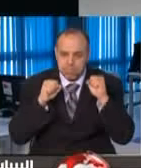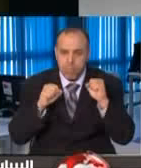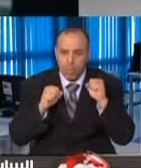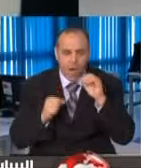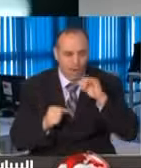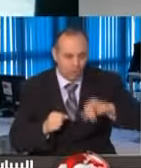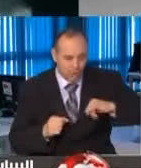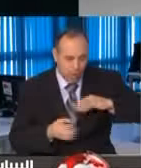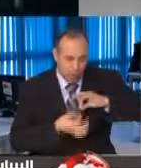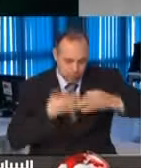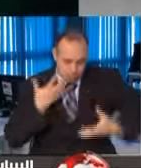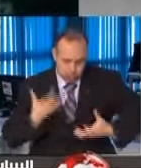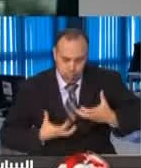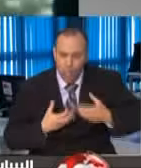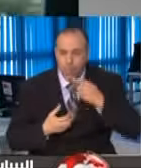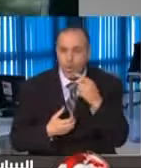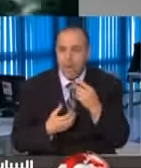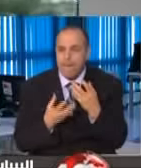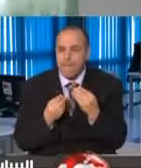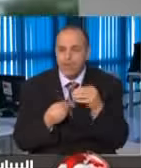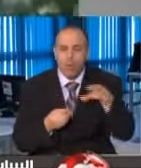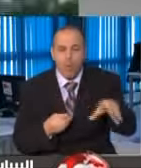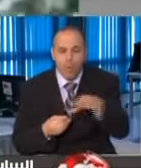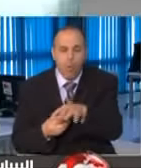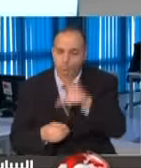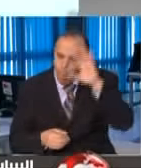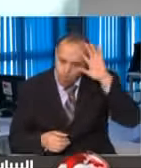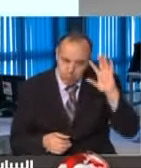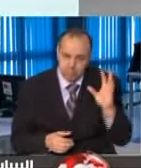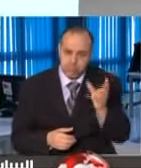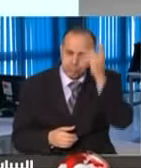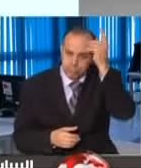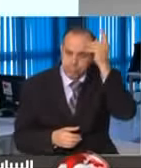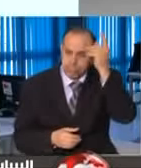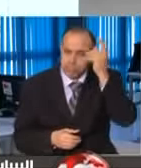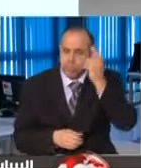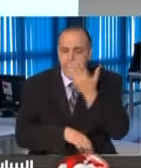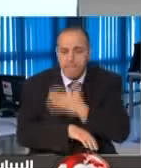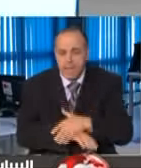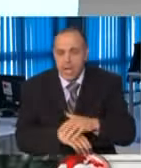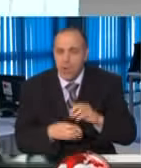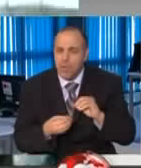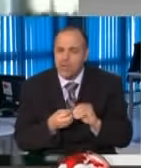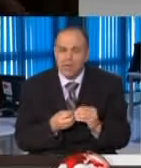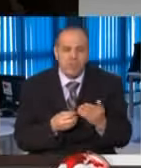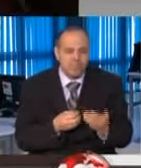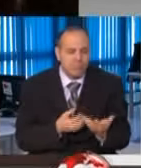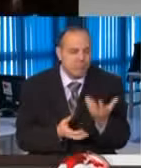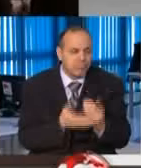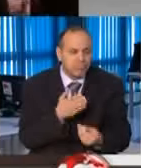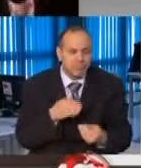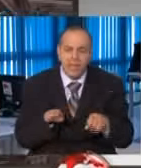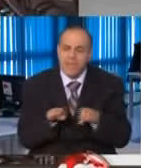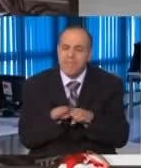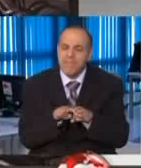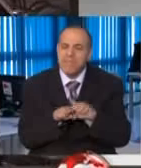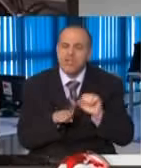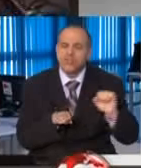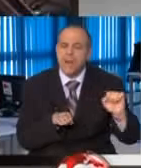جسد شاب وامتدت إلى عديد المناطق التي ثارت على تفاقم البطالة وعلى الخصاصة وغياب العدالة